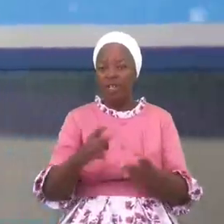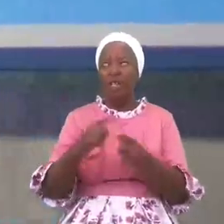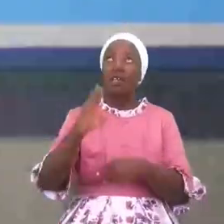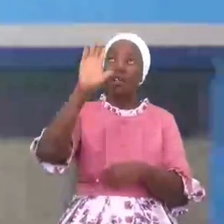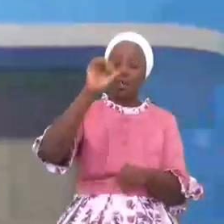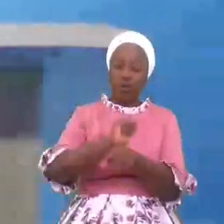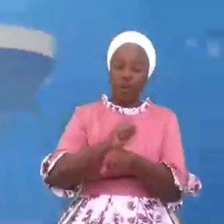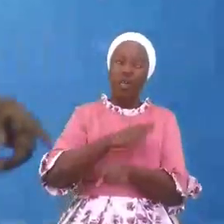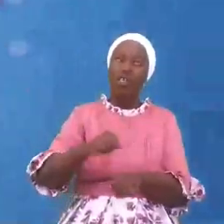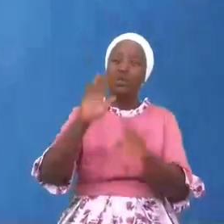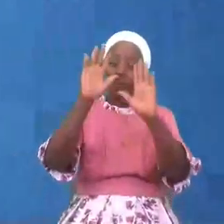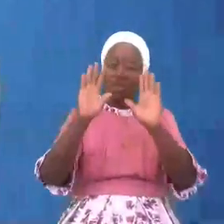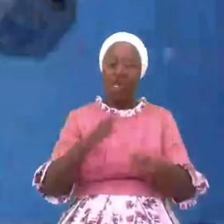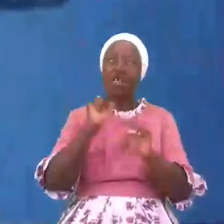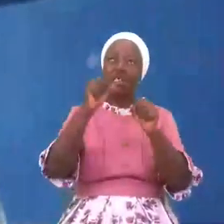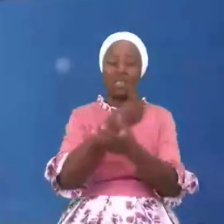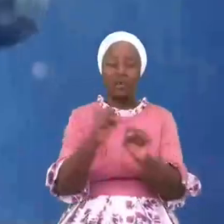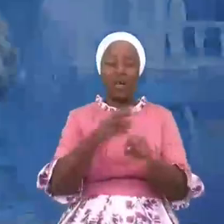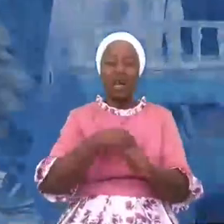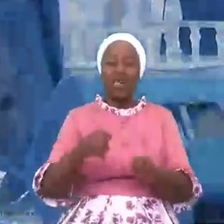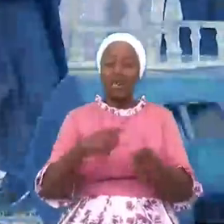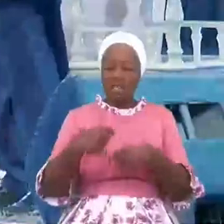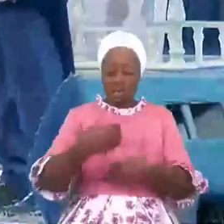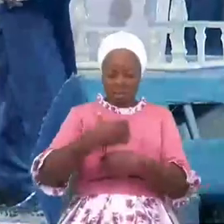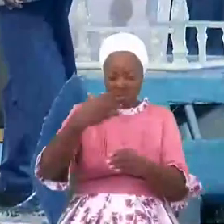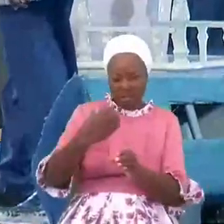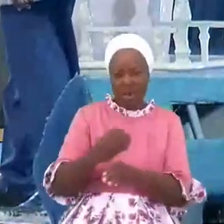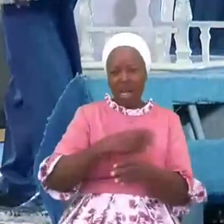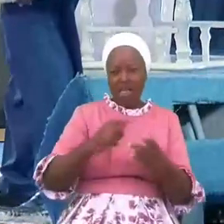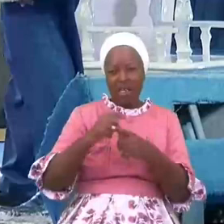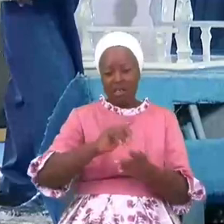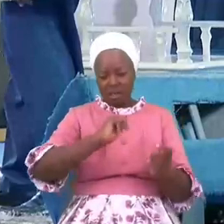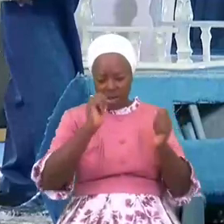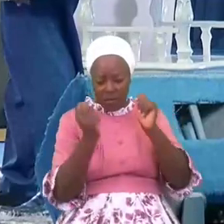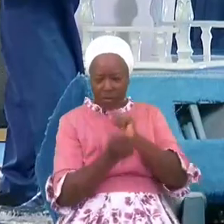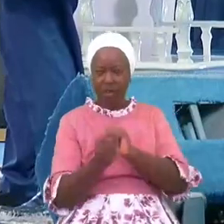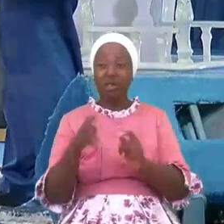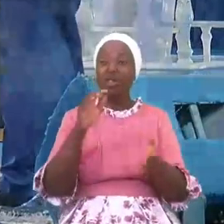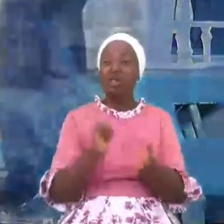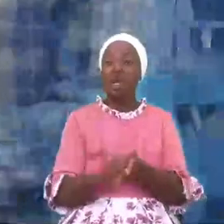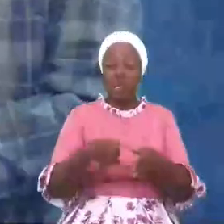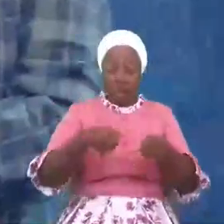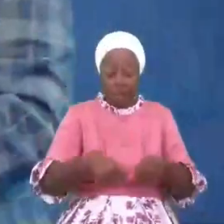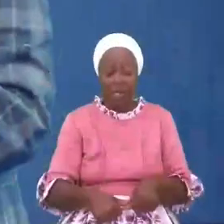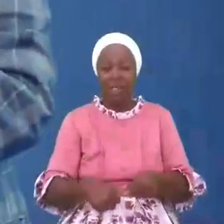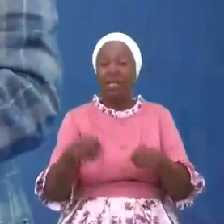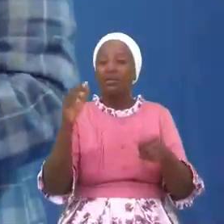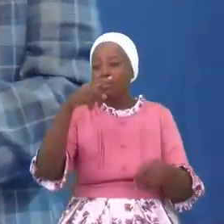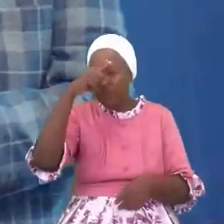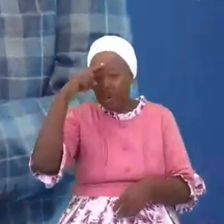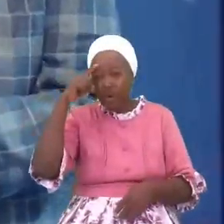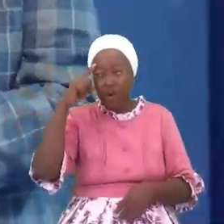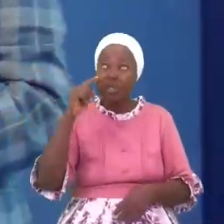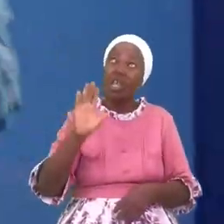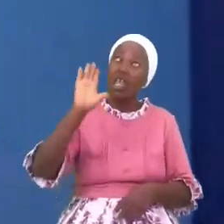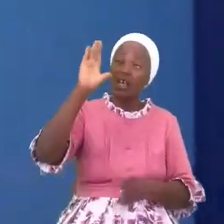merveilles, son salut, sa recréation, sa transformation demeure, parce